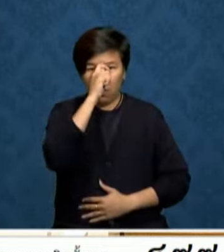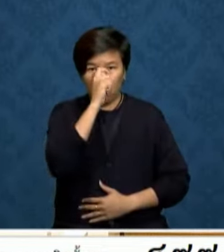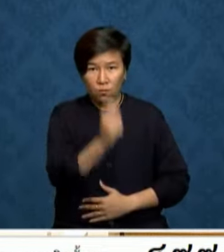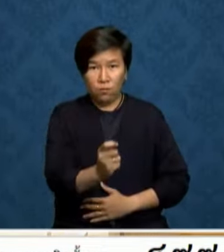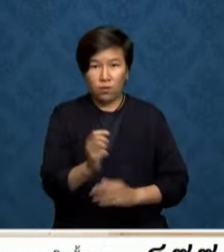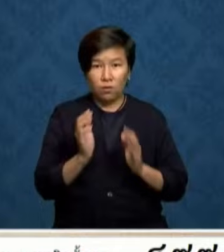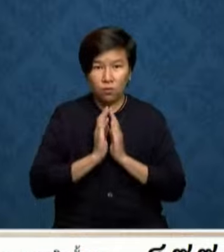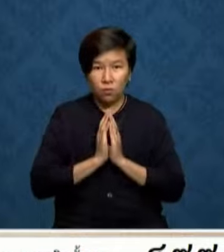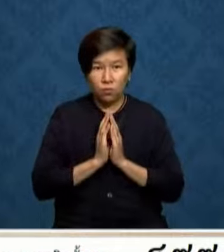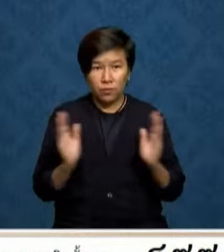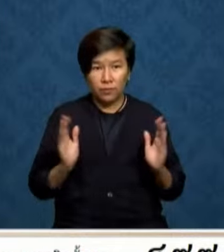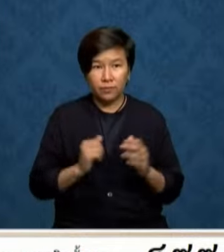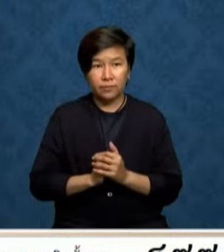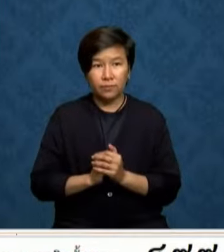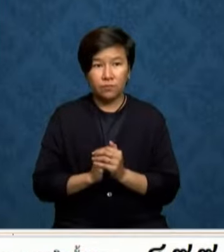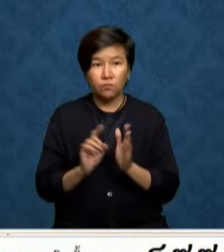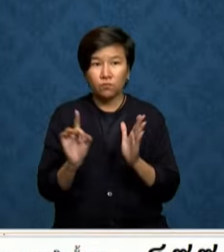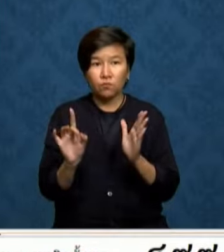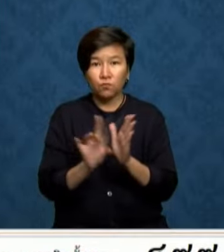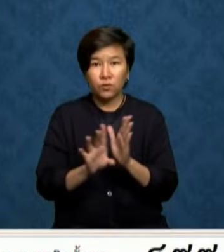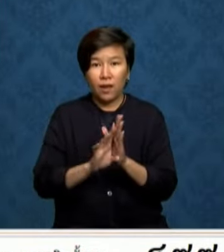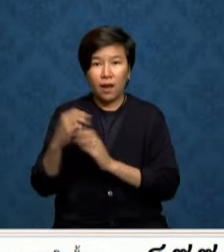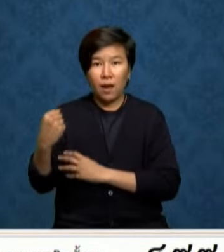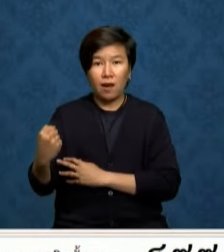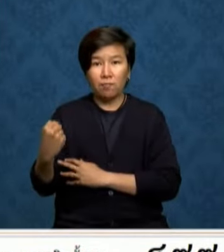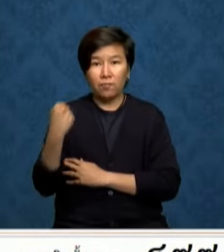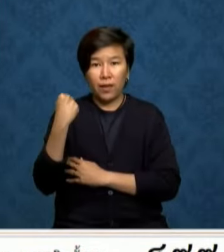ครับสุดท้ายครับอำนาจสูงสุด